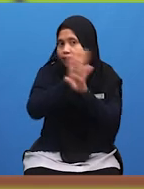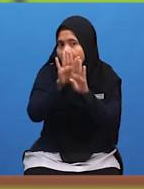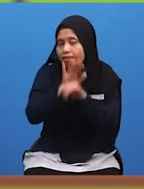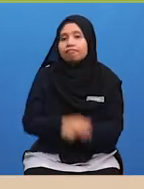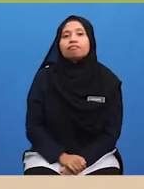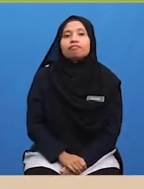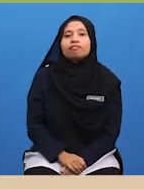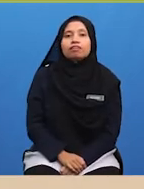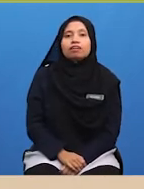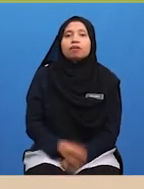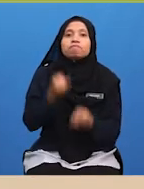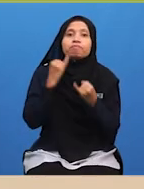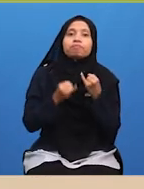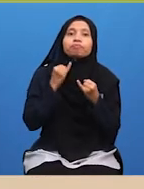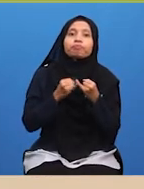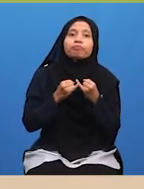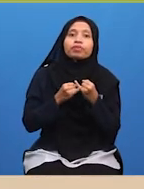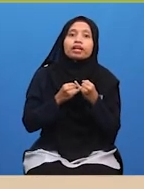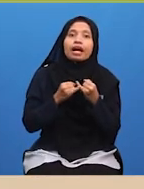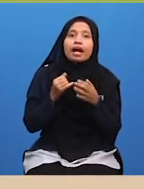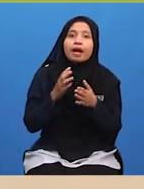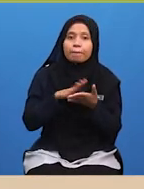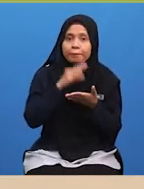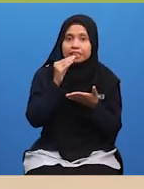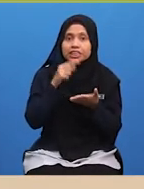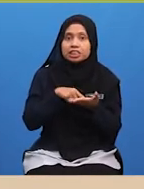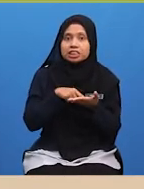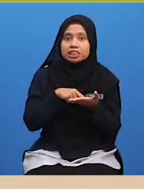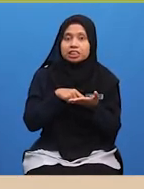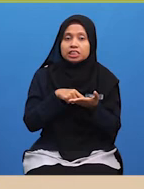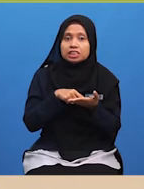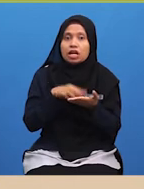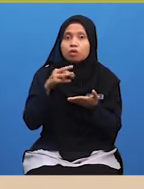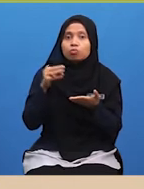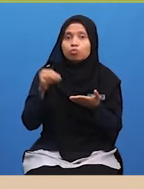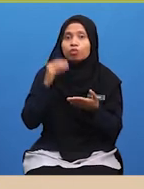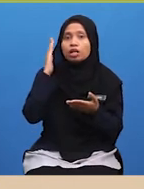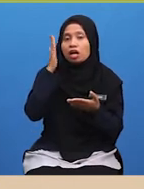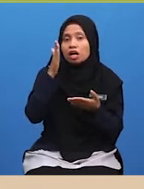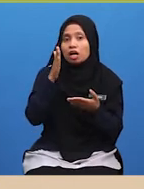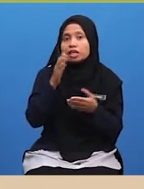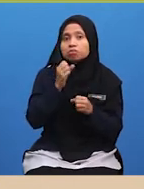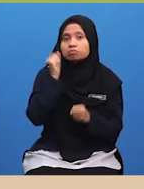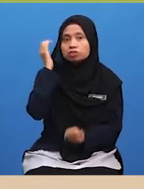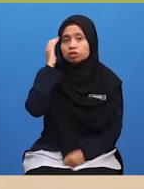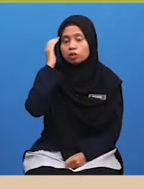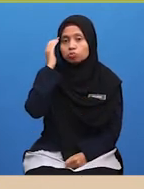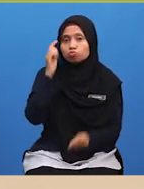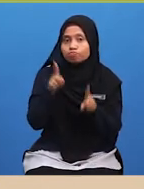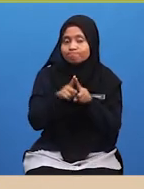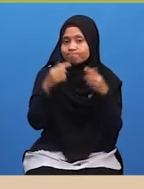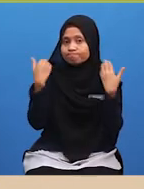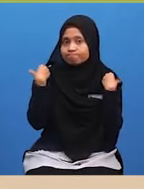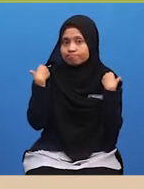tidak. Di akhir sesi soal jawab ini, murid akan dapat tahu